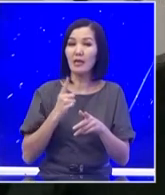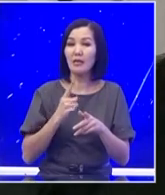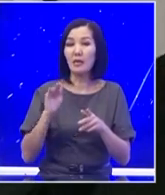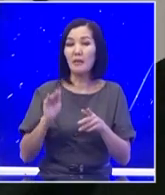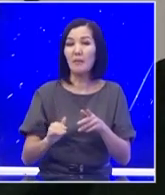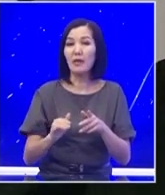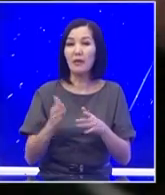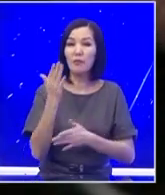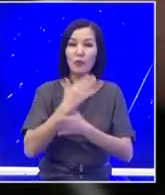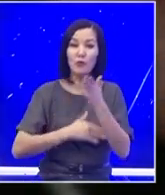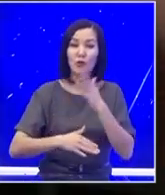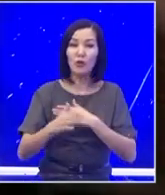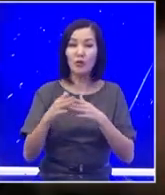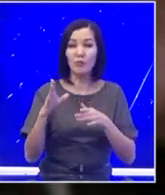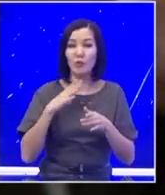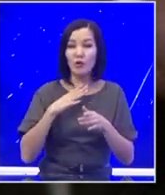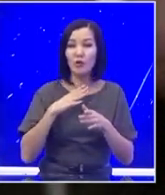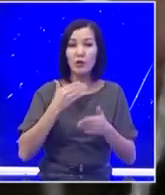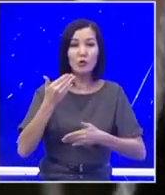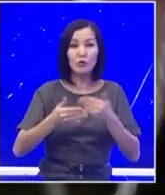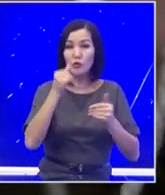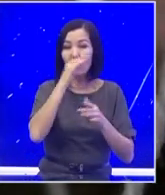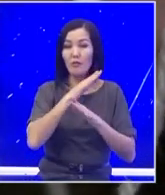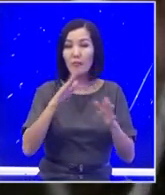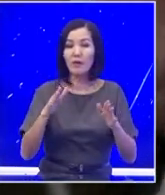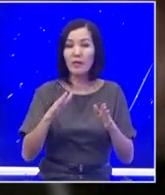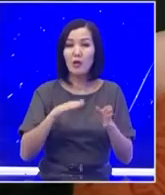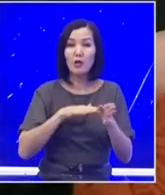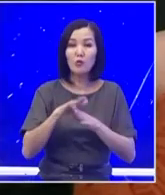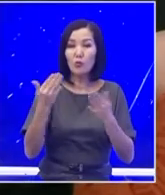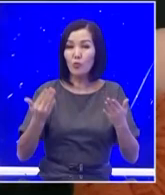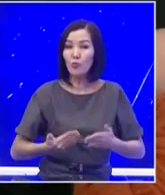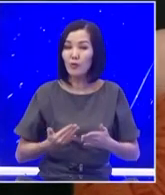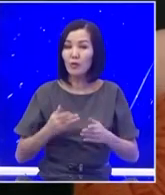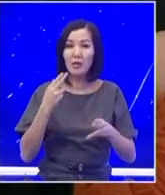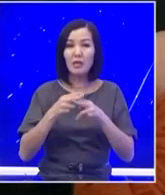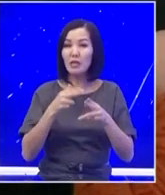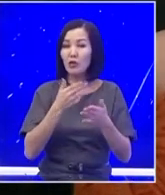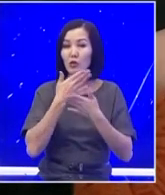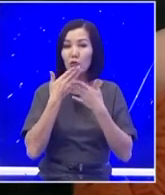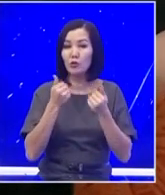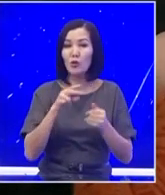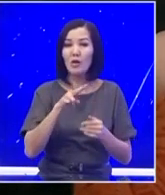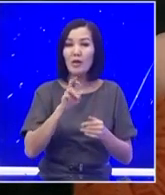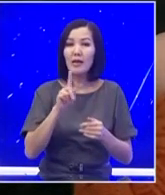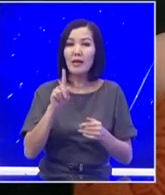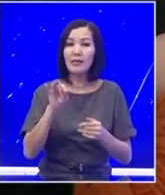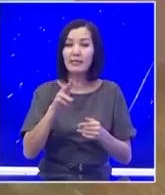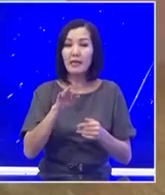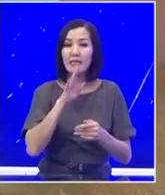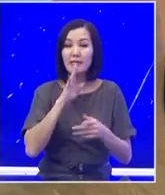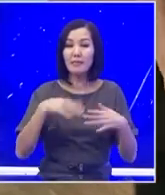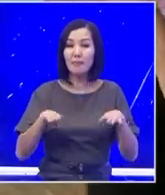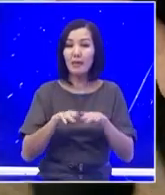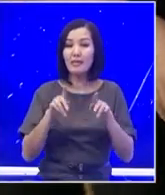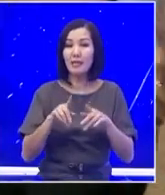кезден мүгедектер арбасына таңылған, жүре алмайды, бірақ бұл оның толыққанды өмір сүруіне кедергі емес. Ләззат та шеберхананың басқа мүшелері